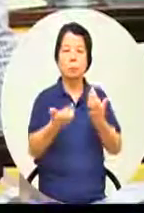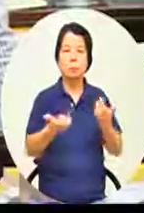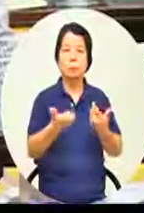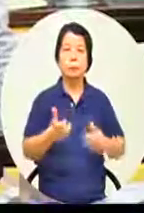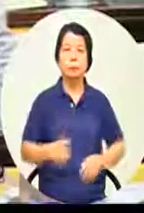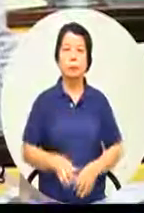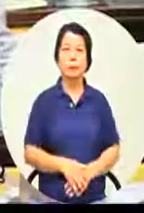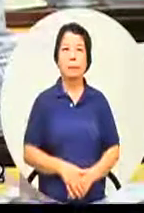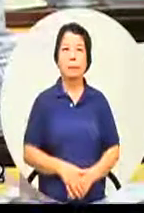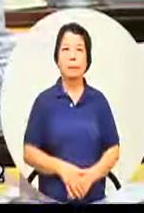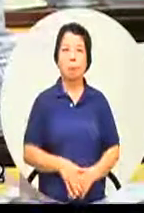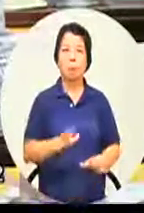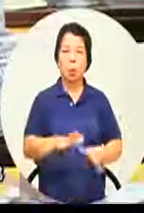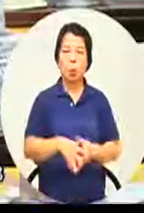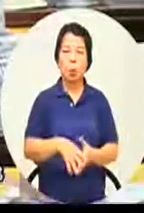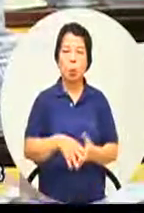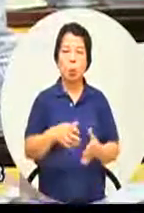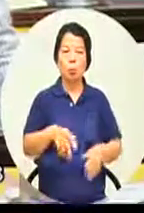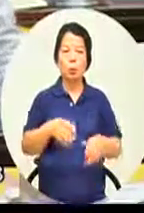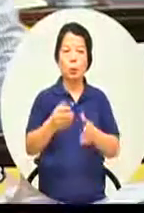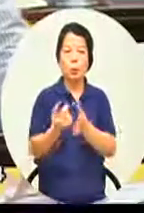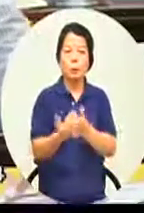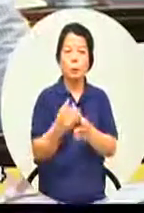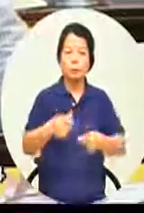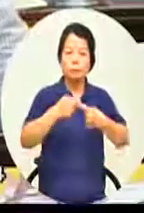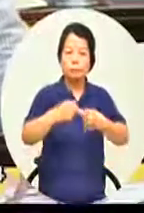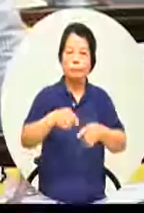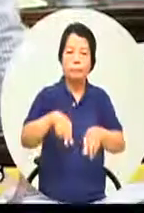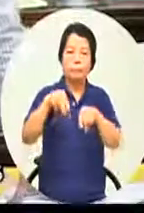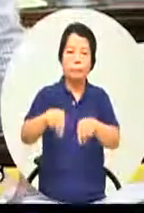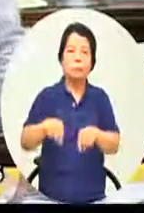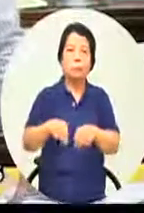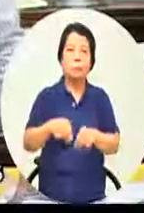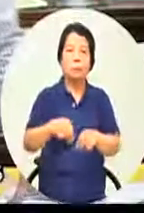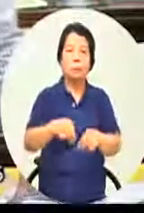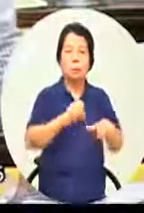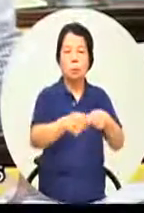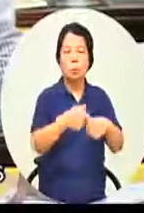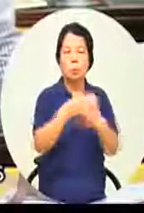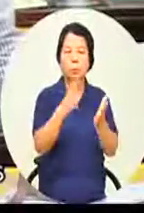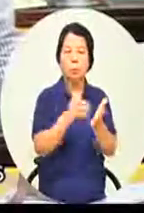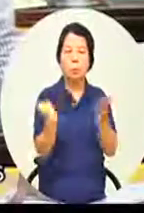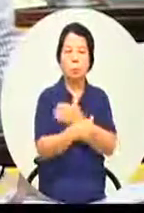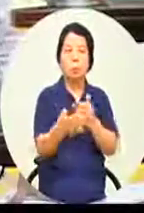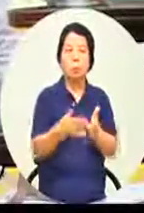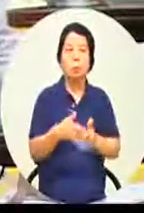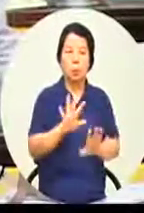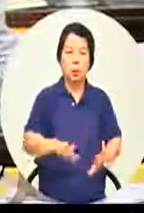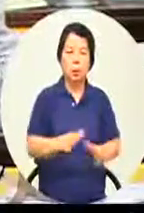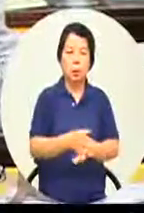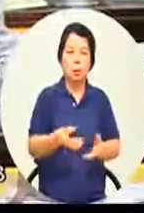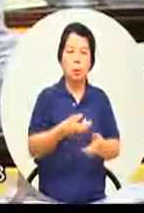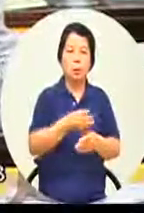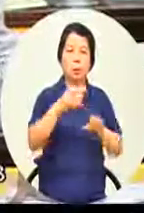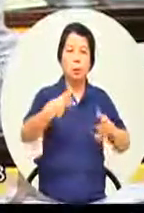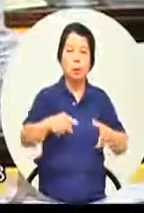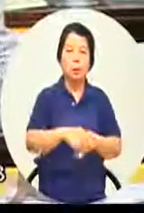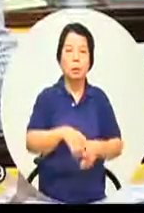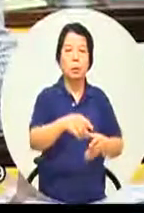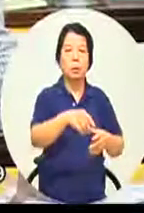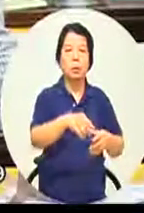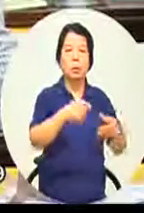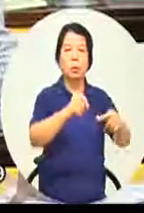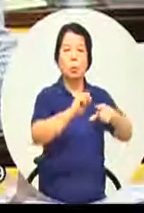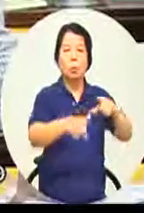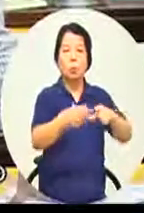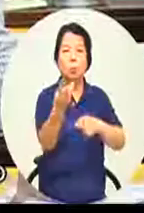过就终止契约的部分，我们又另外发包给三家的厂商嘛，这三家的厂商，那我想请教一下局